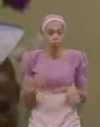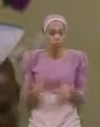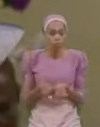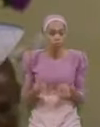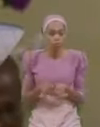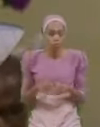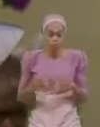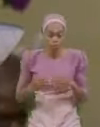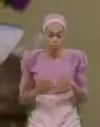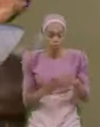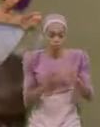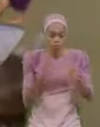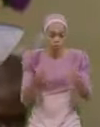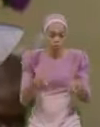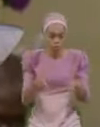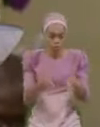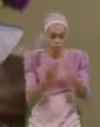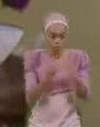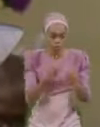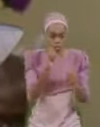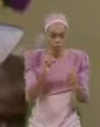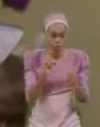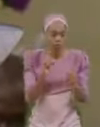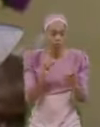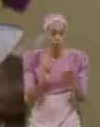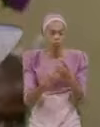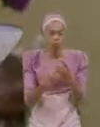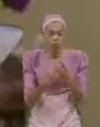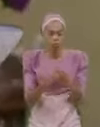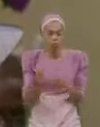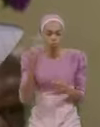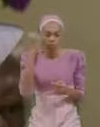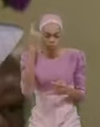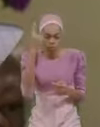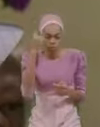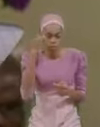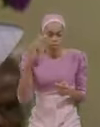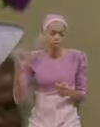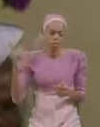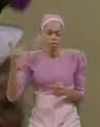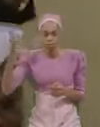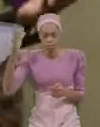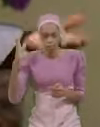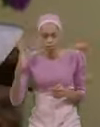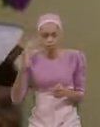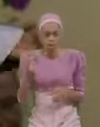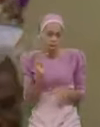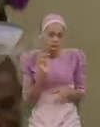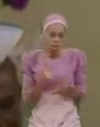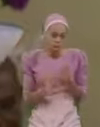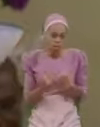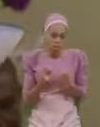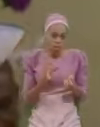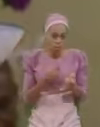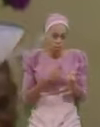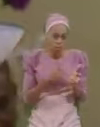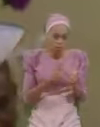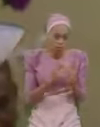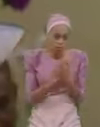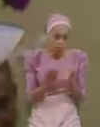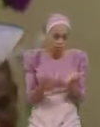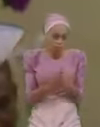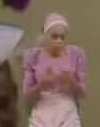profonde conviction quand vous ouvrez vous écoutez la parage aun cœur ouvert n parlera il nous révéa les